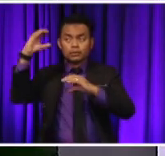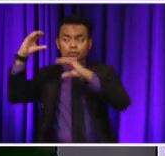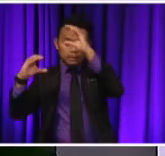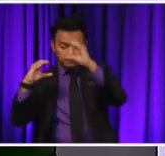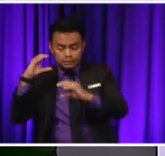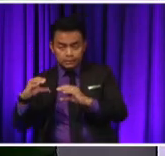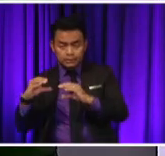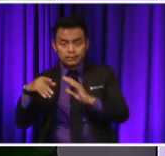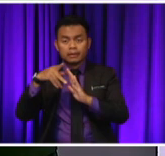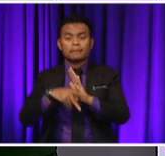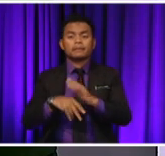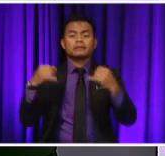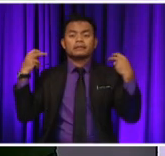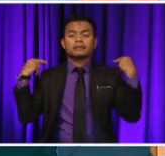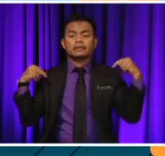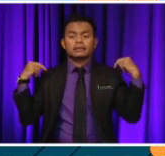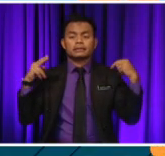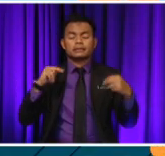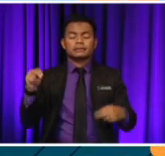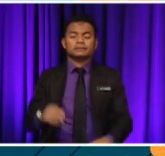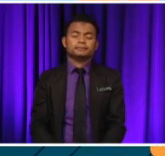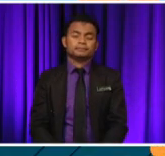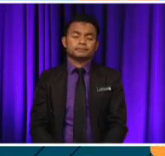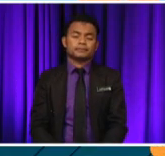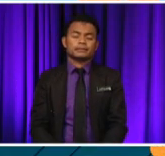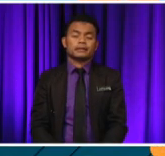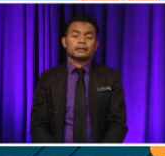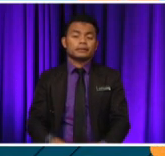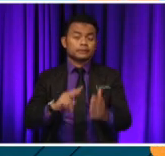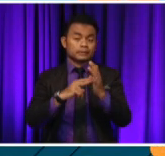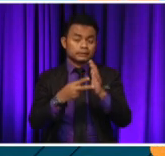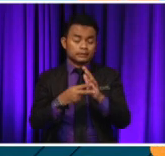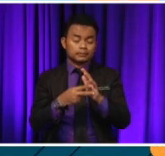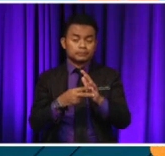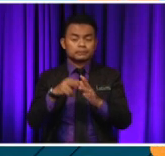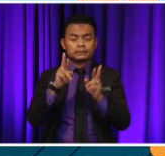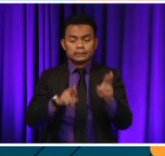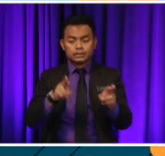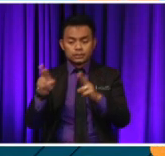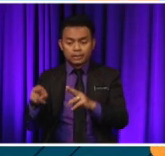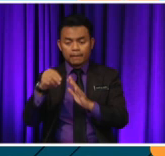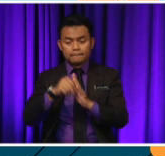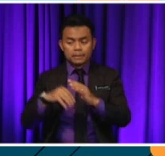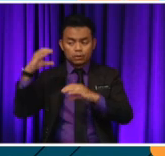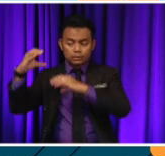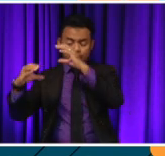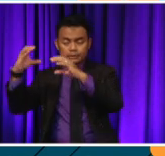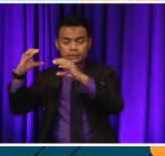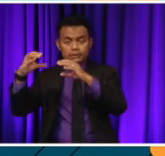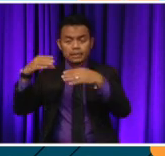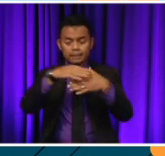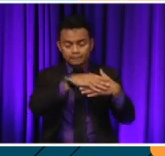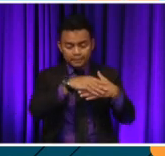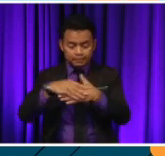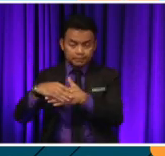pengurusan yaitu suatu proses merancang mengorganisasi memimpin dan mengawal empat bekal Ini